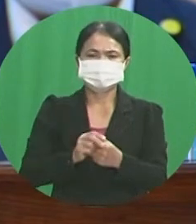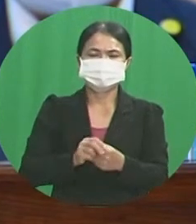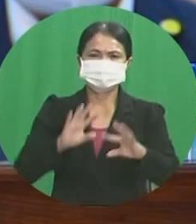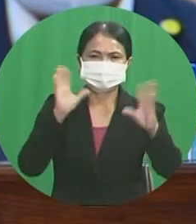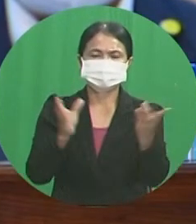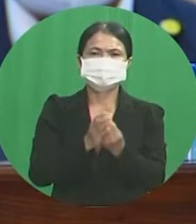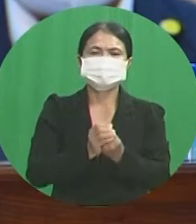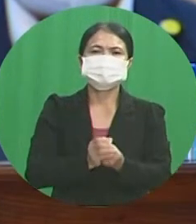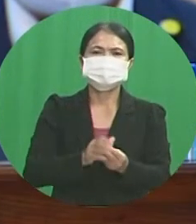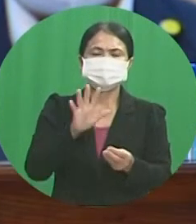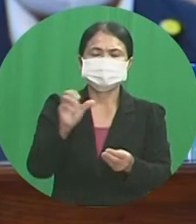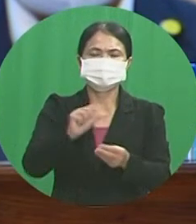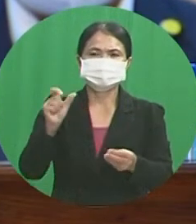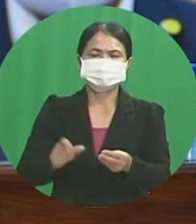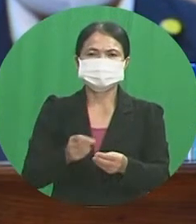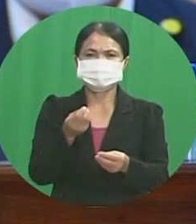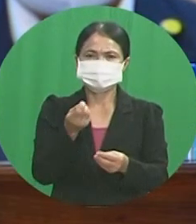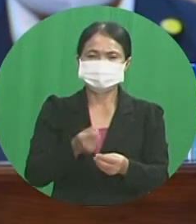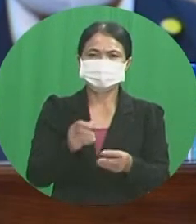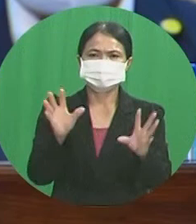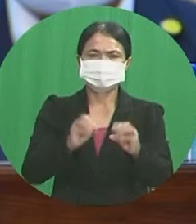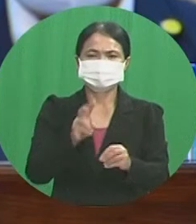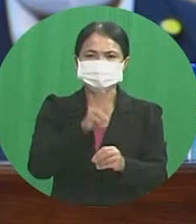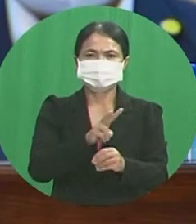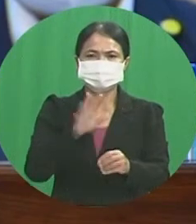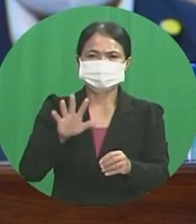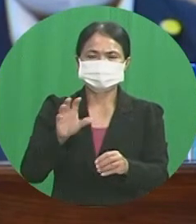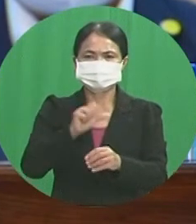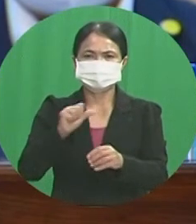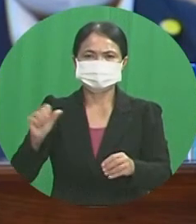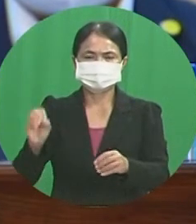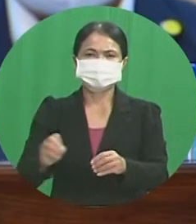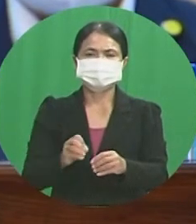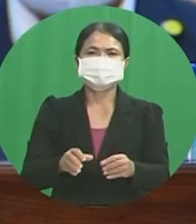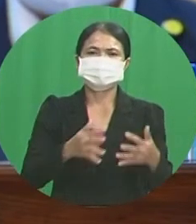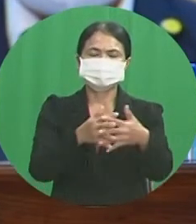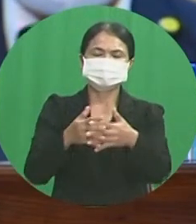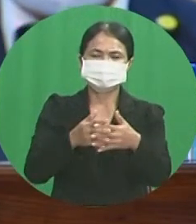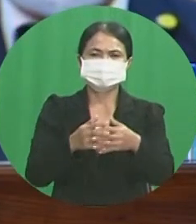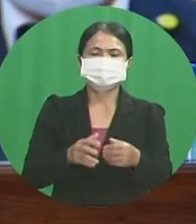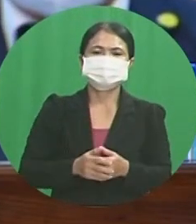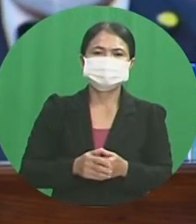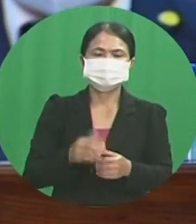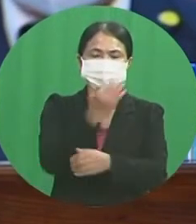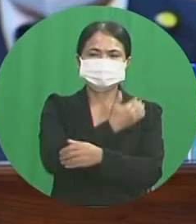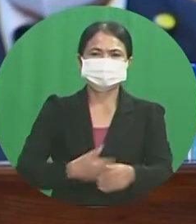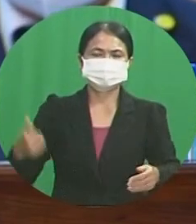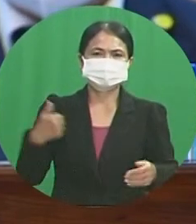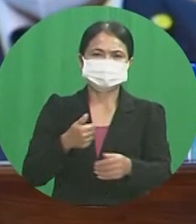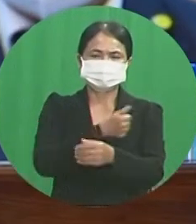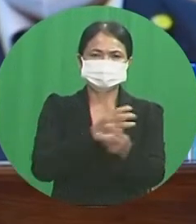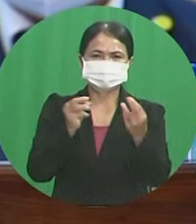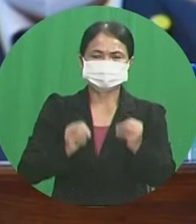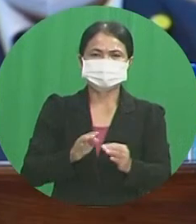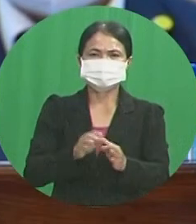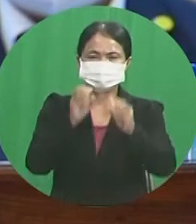រុបចំនួនទាំង 50,000 អ្នកចំណាយថវិកាអស់$2,500,000សហរដ្ឋអាមេរិកសម្ដេចតេជោនាយករដ្ឋមន្ត្រី